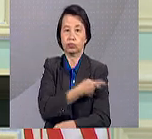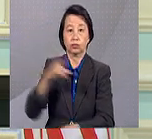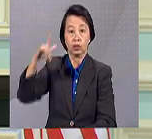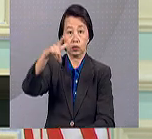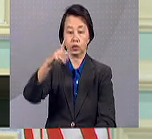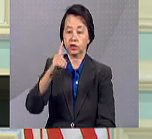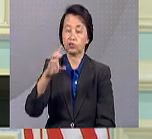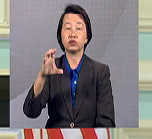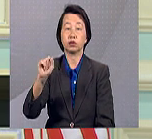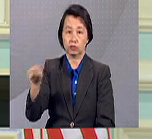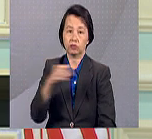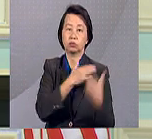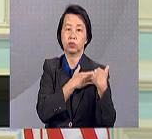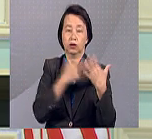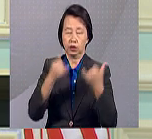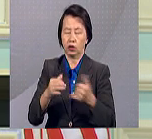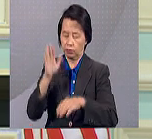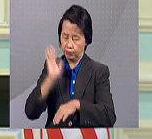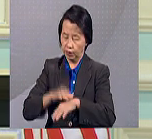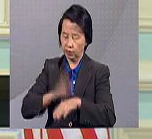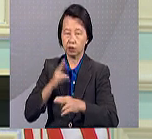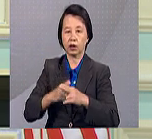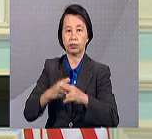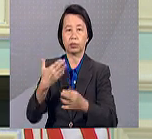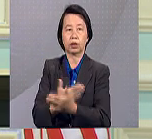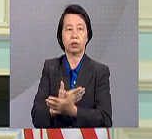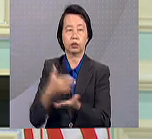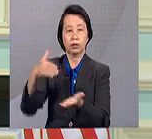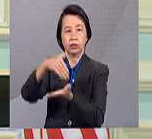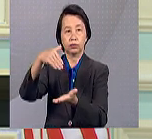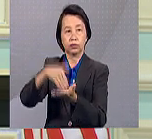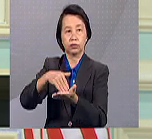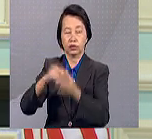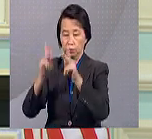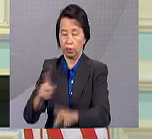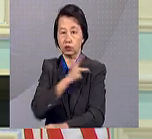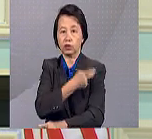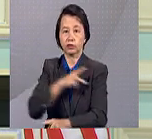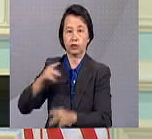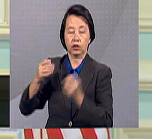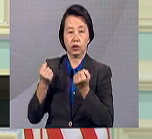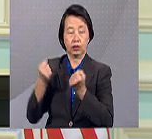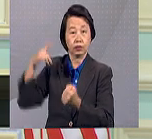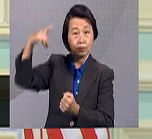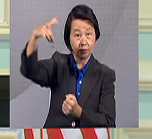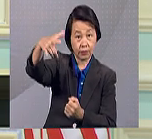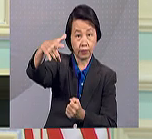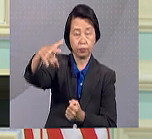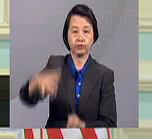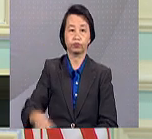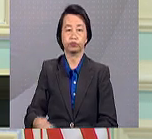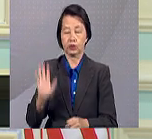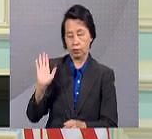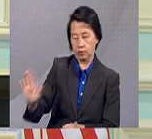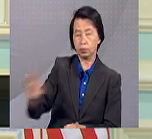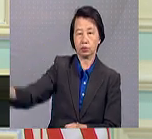berkuasa penerbangan Malaysia. Kalau dulu DCA, sekarang ini dipanggil pusat pihak berkuasa penerbangan. Jadi